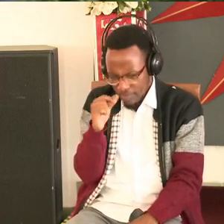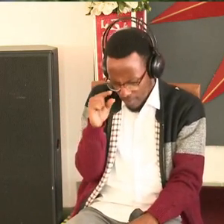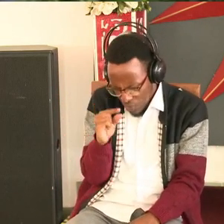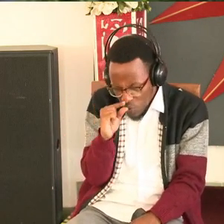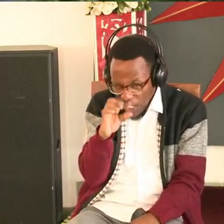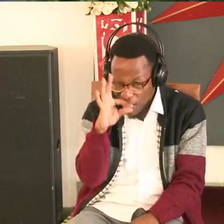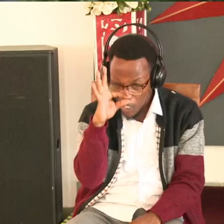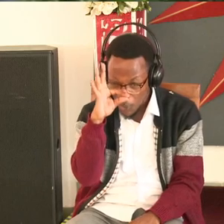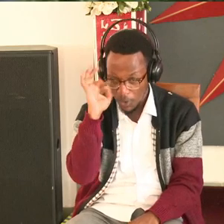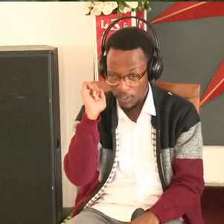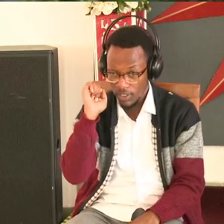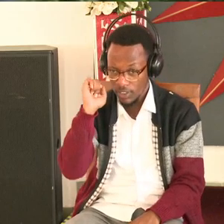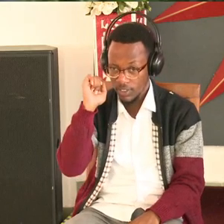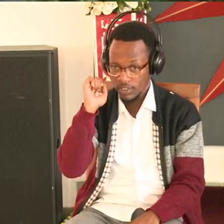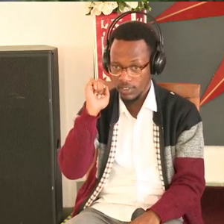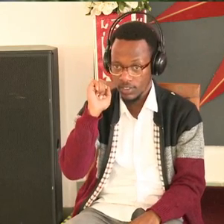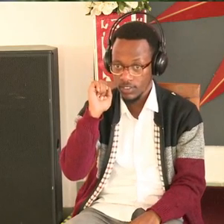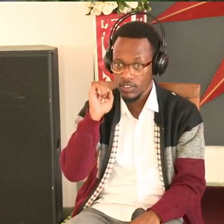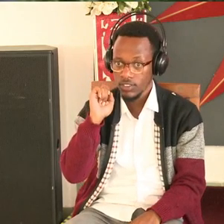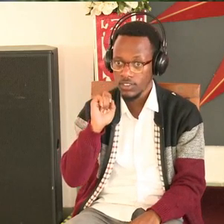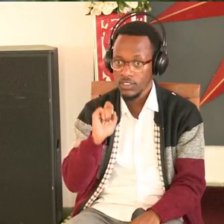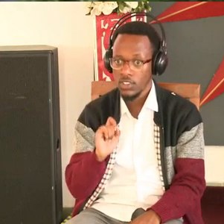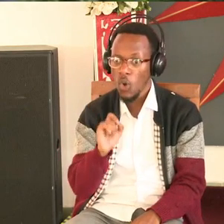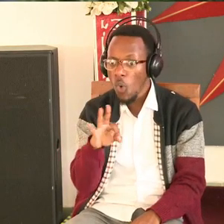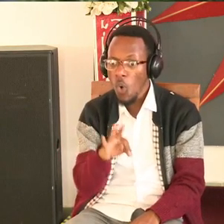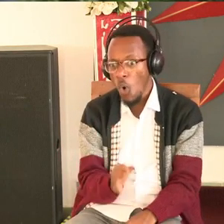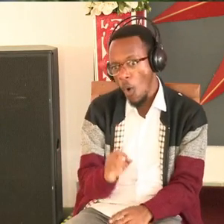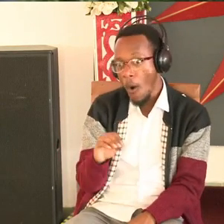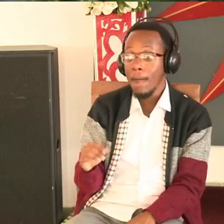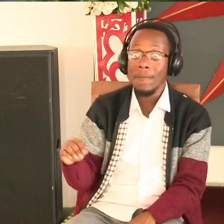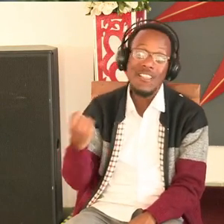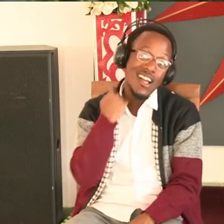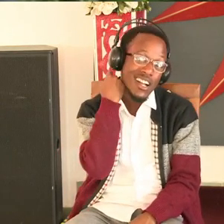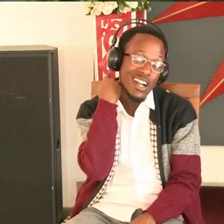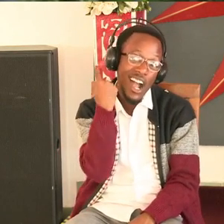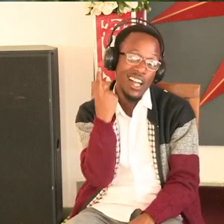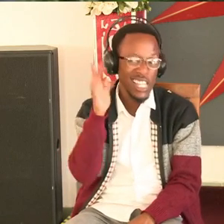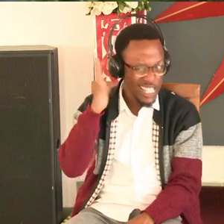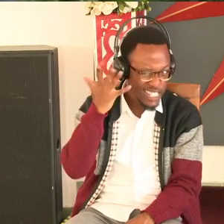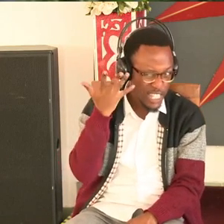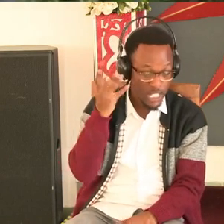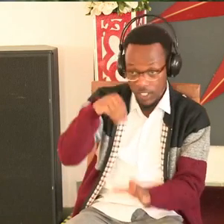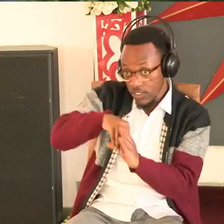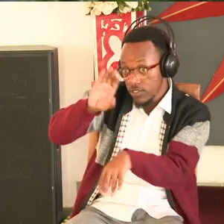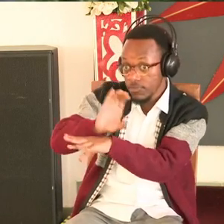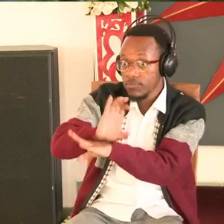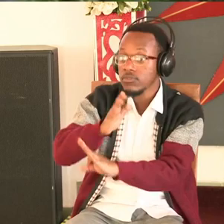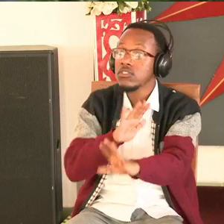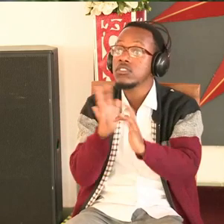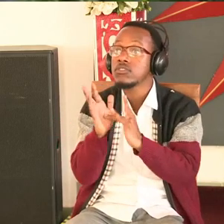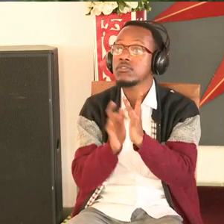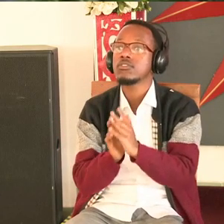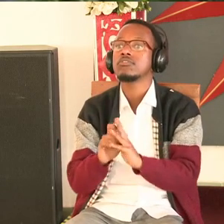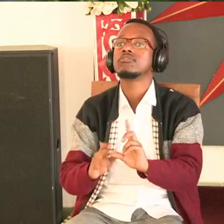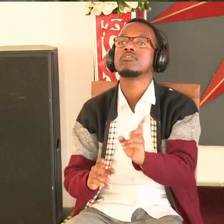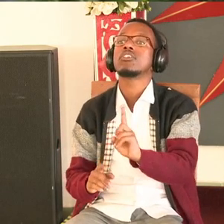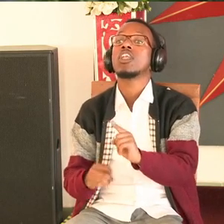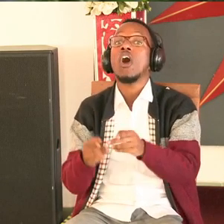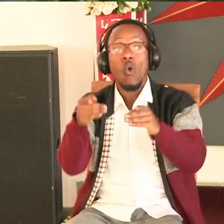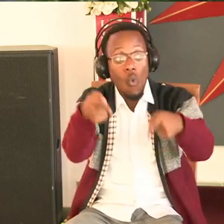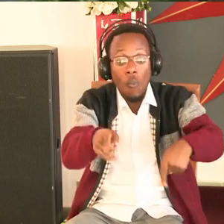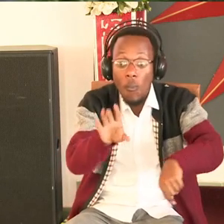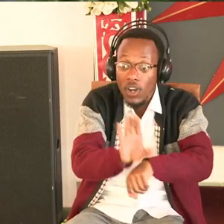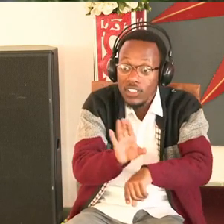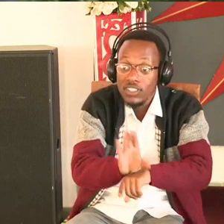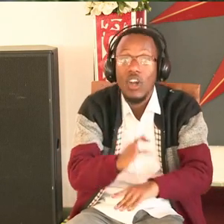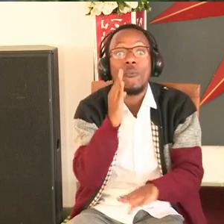na rimwe nta n'insobanuro zumviswe nabi mu itorero rya Yesu Kristo igihari nta kindi ni